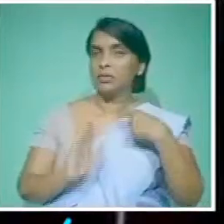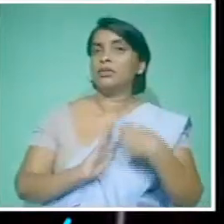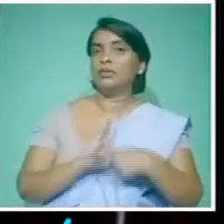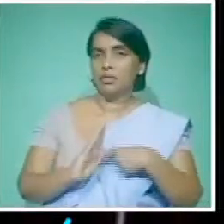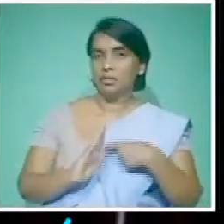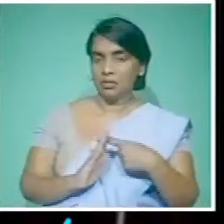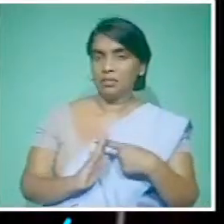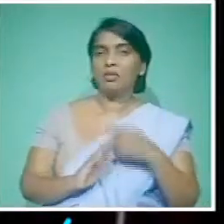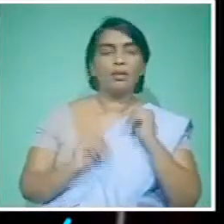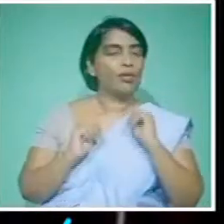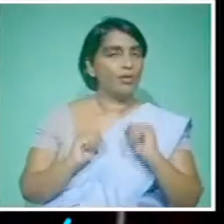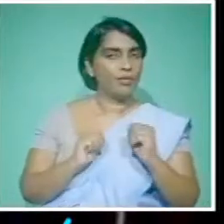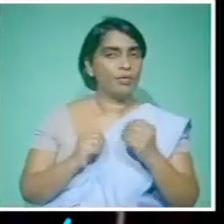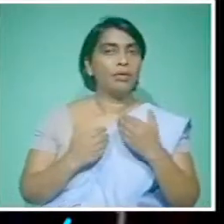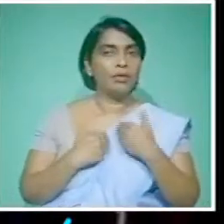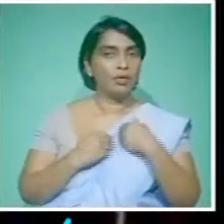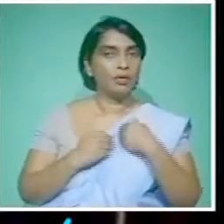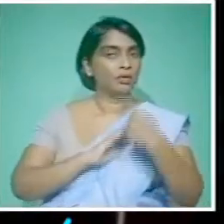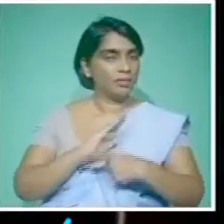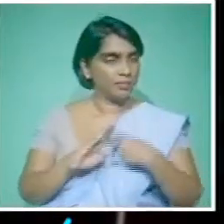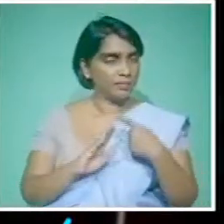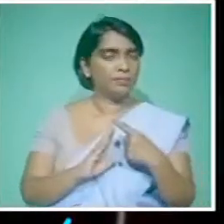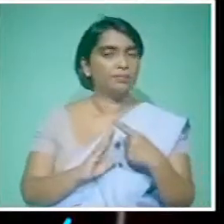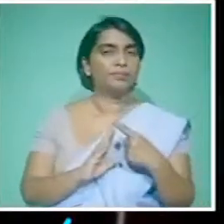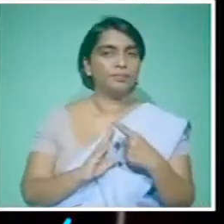රටට. මොකද අපේ රටේ